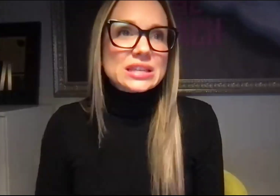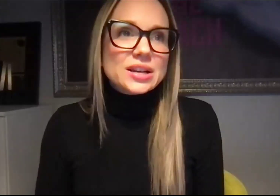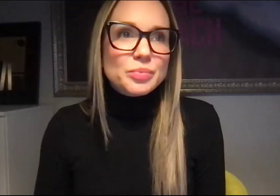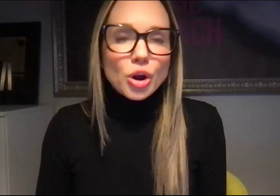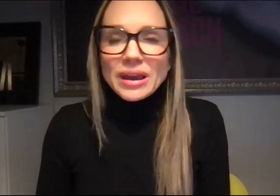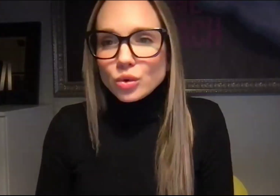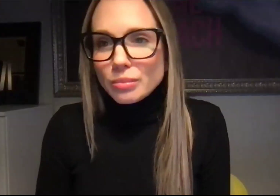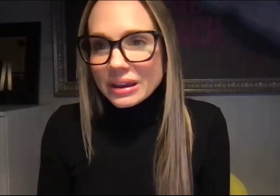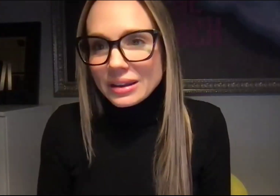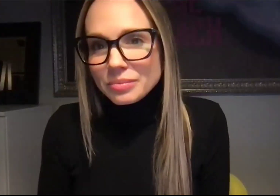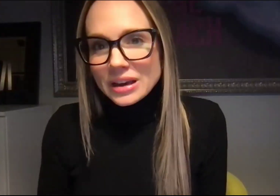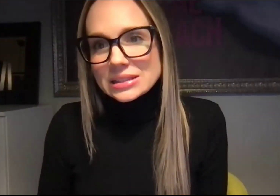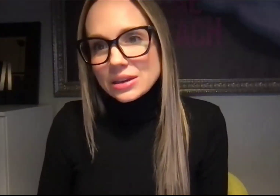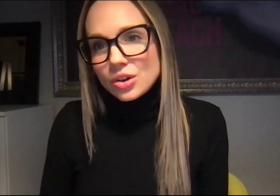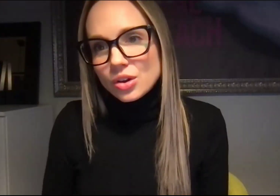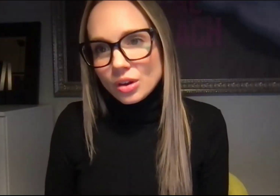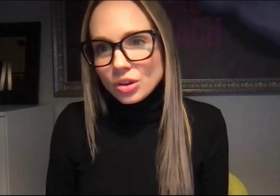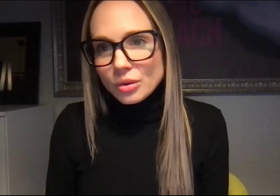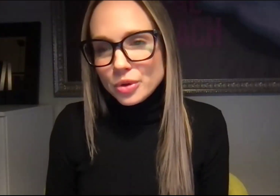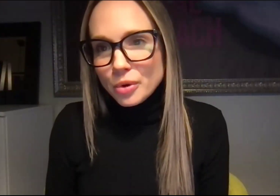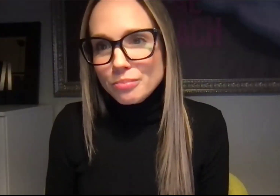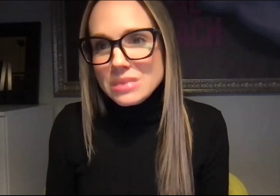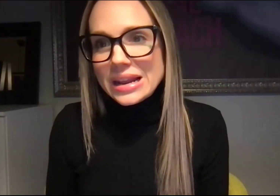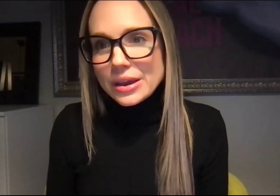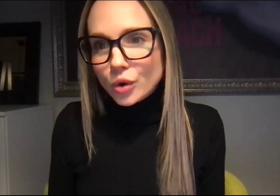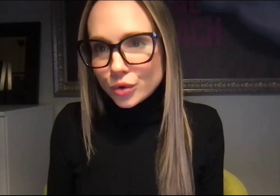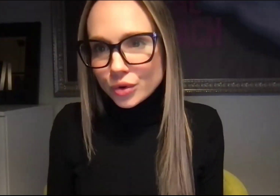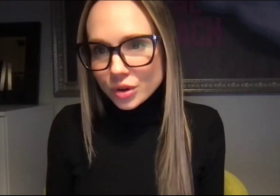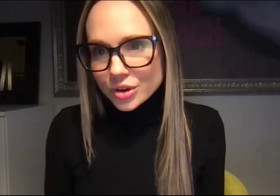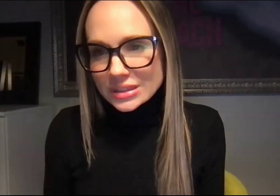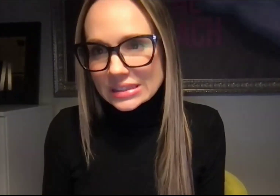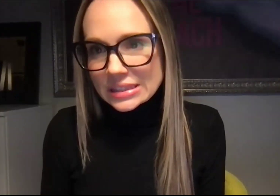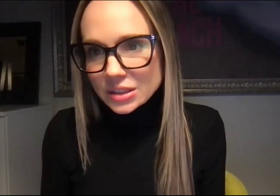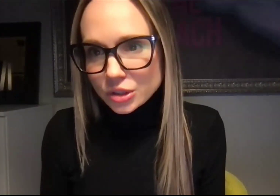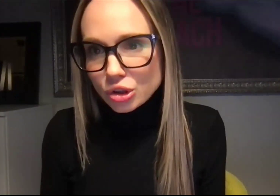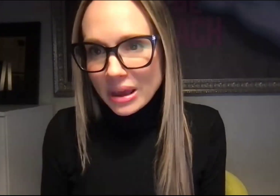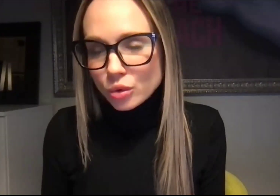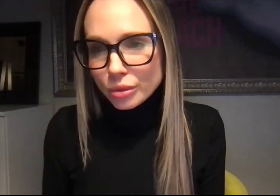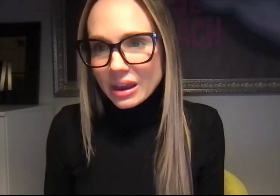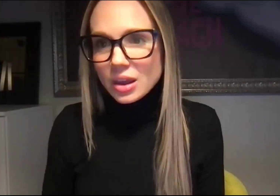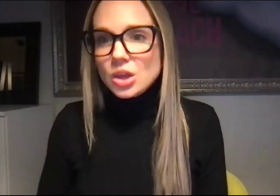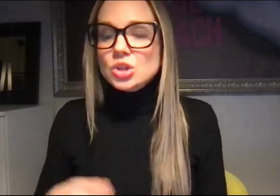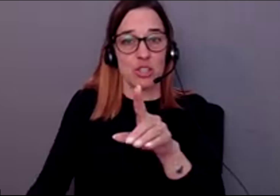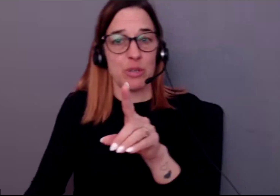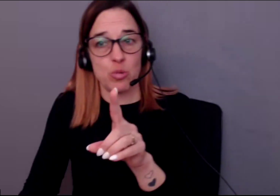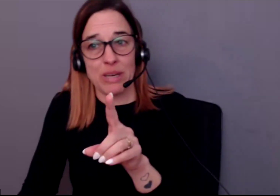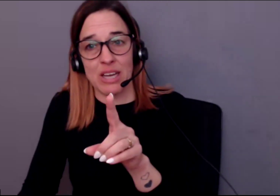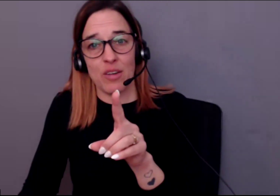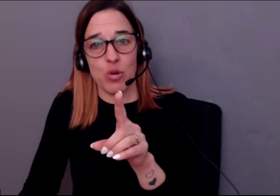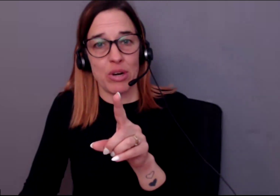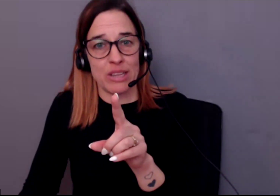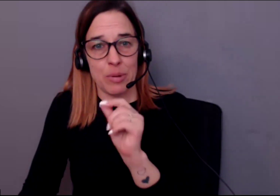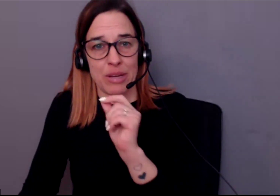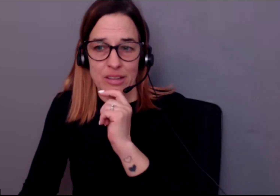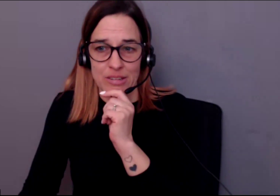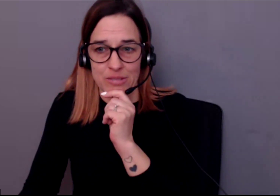C'est plus difficile pour un maillot de bain parce que il y a pas mille et un styles de maillot de bain. Attends, je m'excuse,